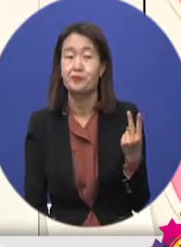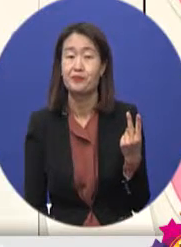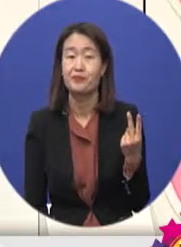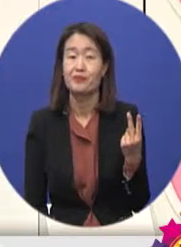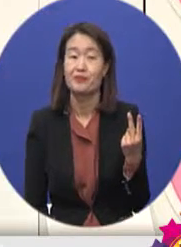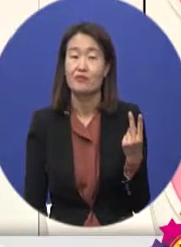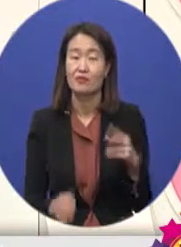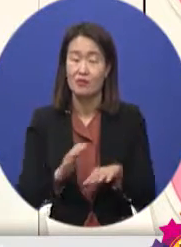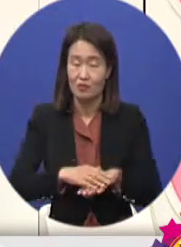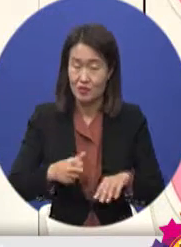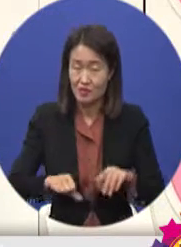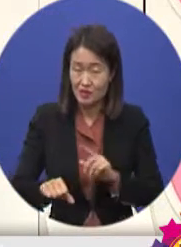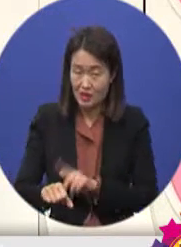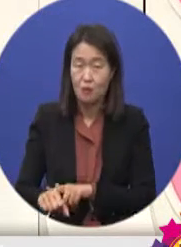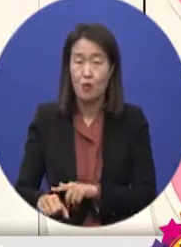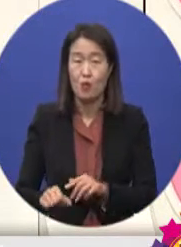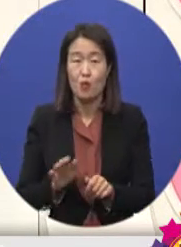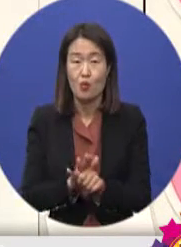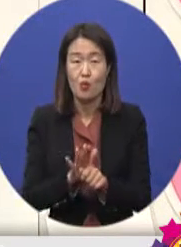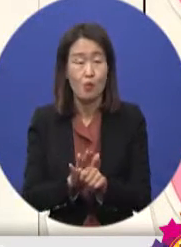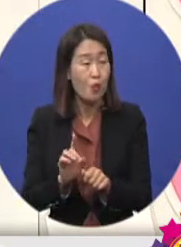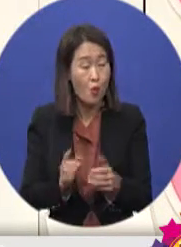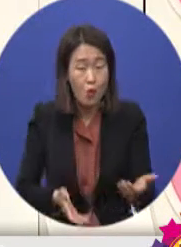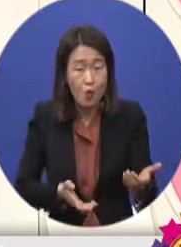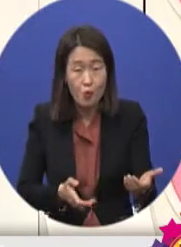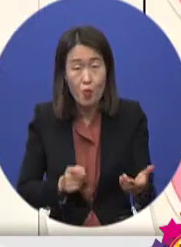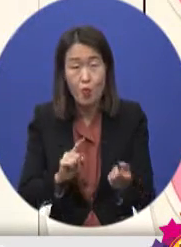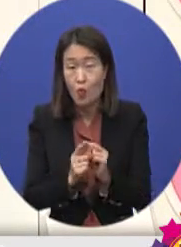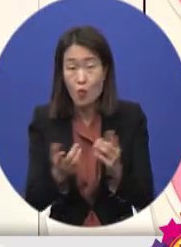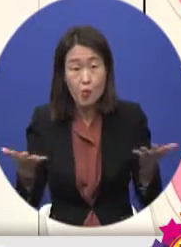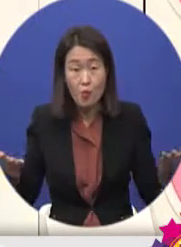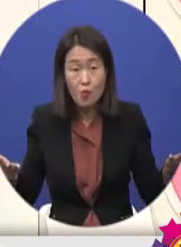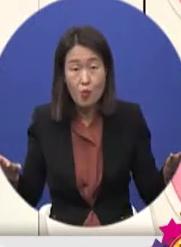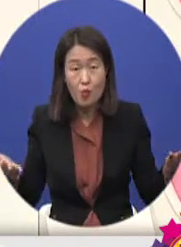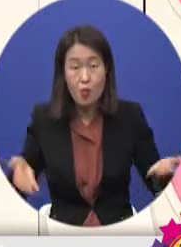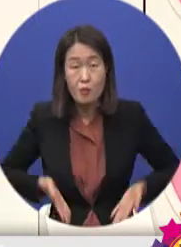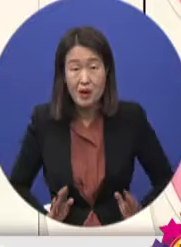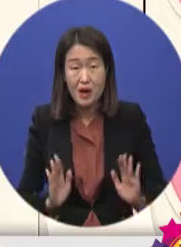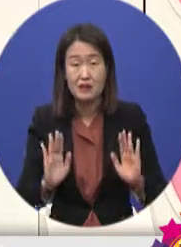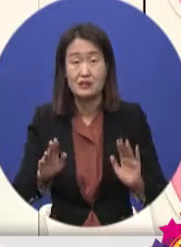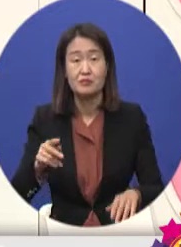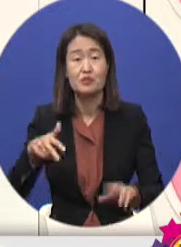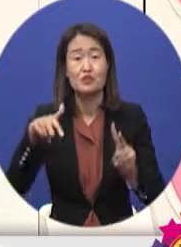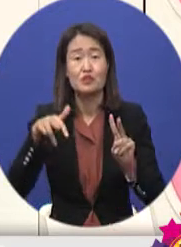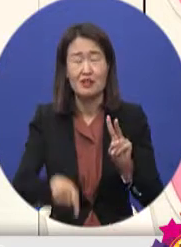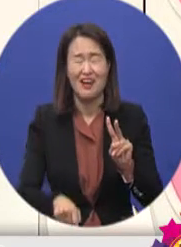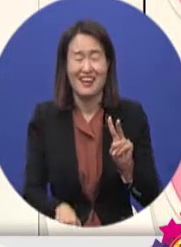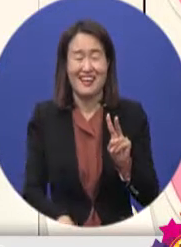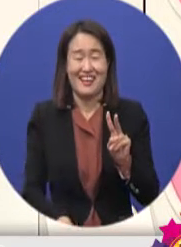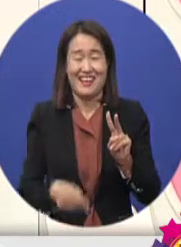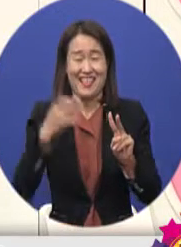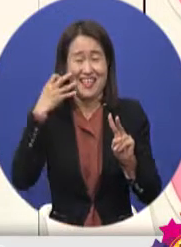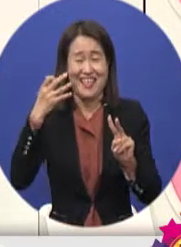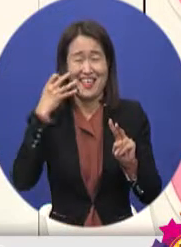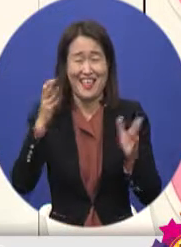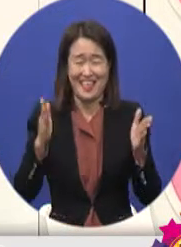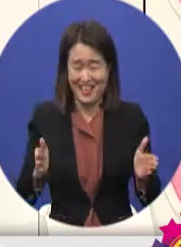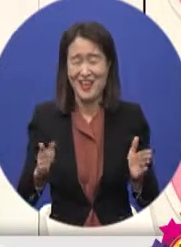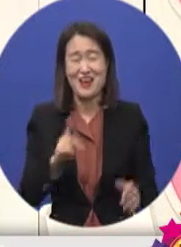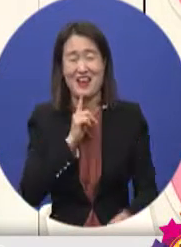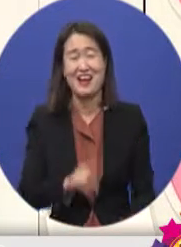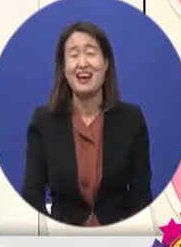뭐 손자 봐주거나 이런 일은 없으시고요? 손자 태어났는데가 지금 한 2주 되는데. 아유.